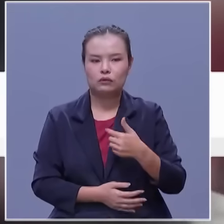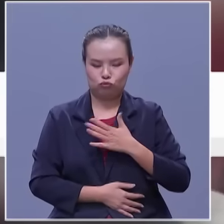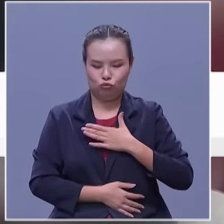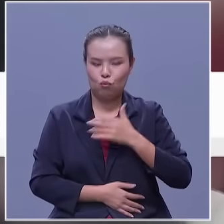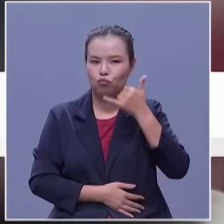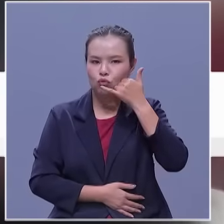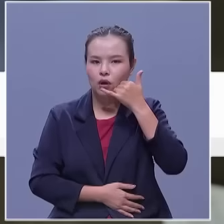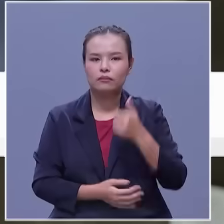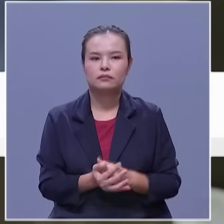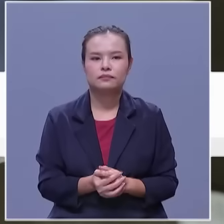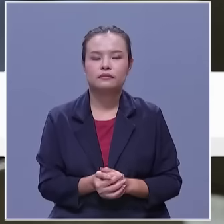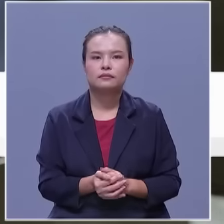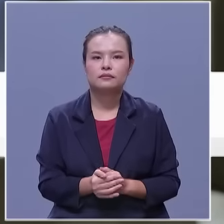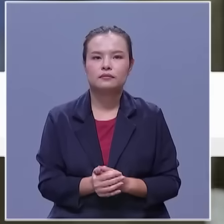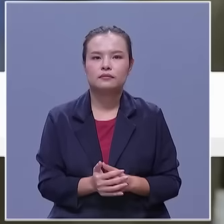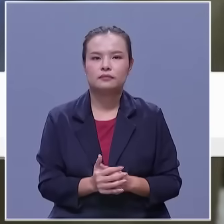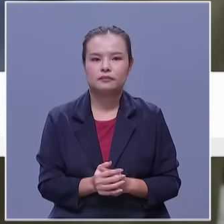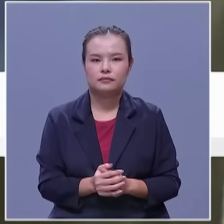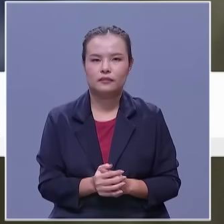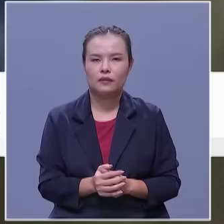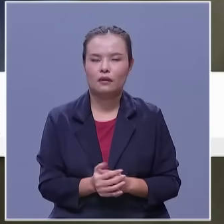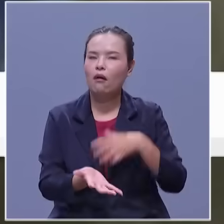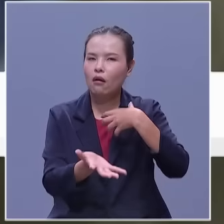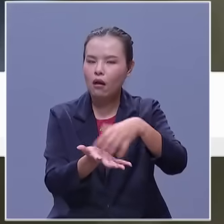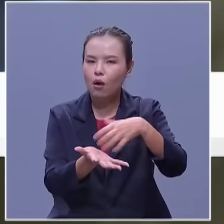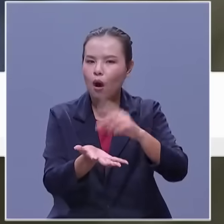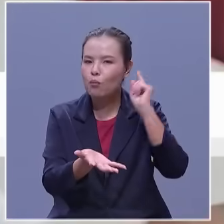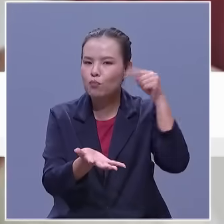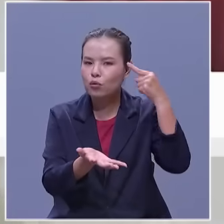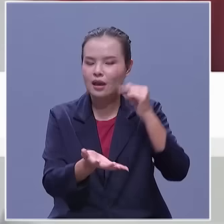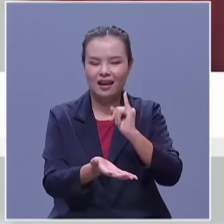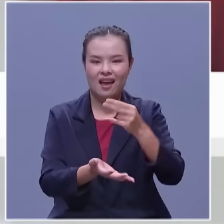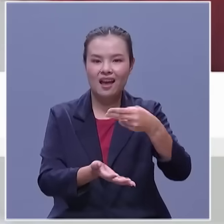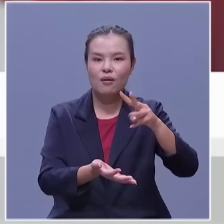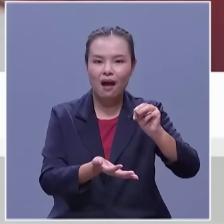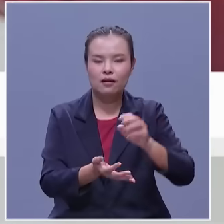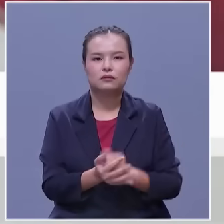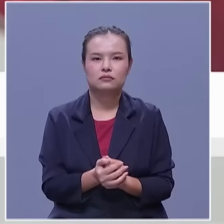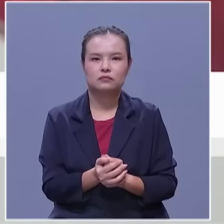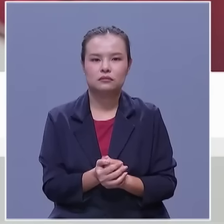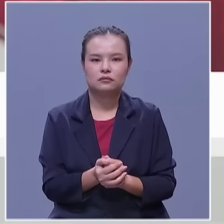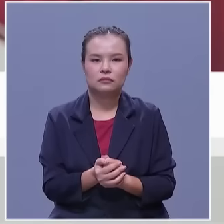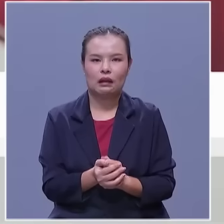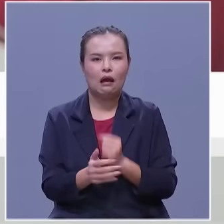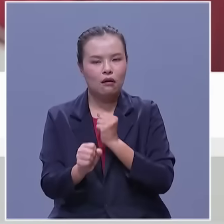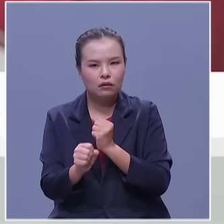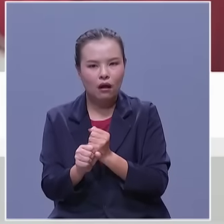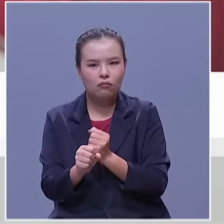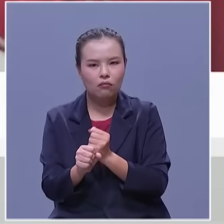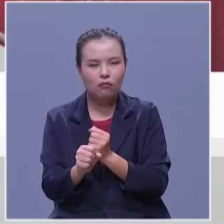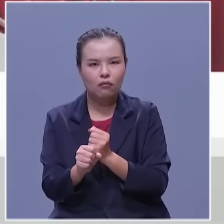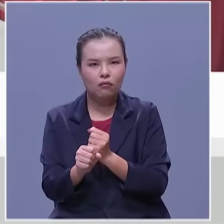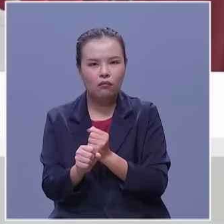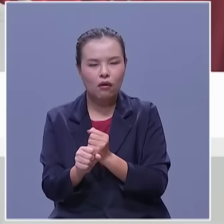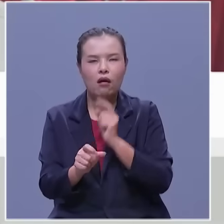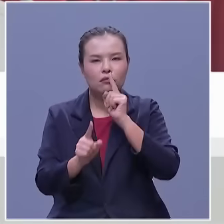เอาได้แล้วเนี่ยจากที่ฟังเนี่ยคุณจรท่านผู้ชมที่เล่าให้ฟังเนี่ยเหตุการณ์เป็นฉากๆมันมีคำถามเกิดขึ้น